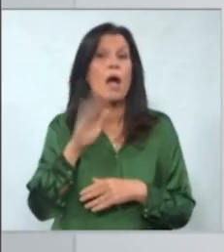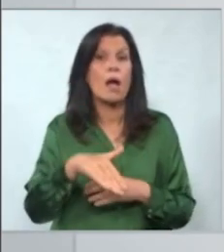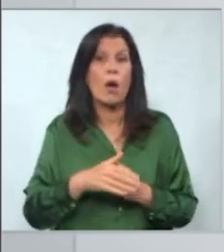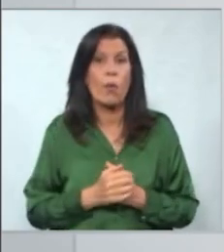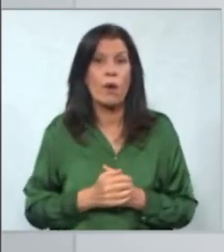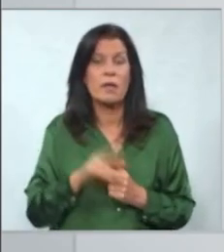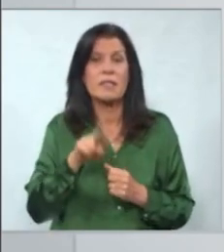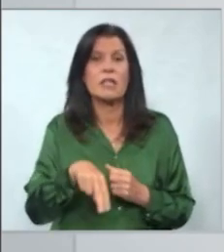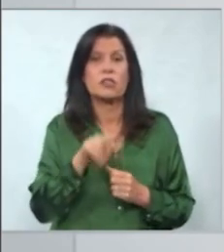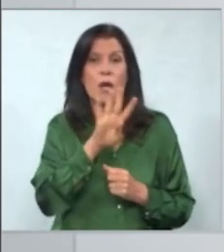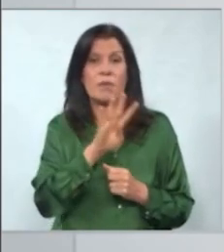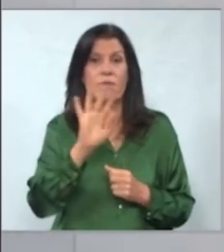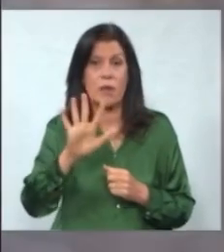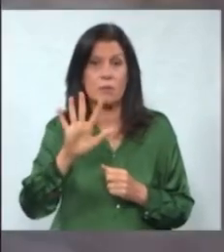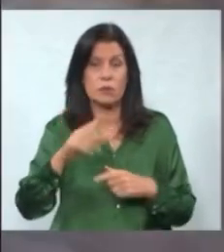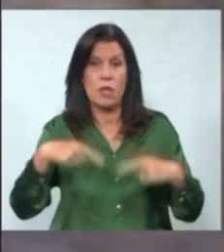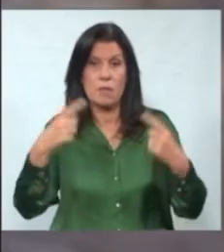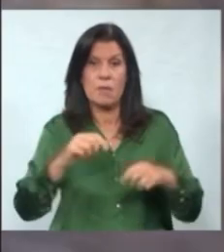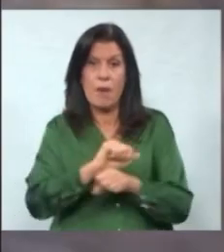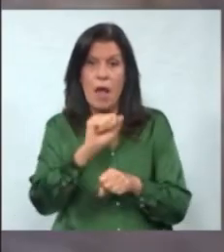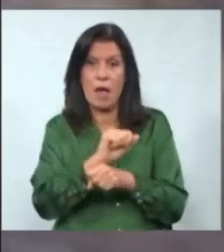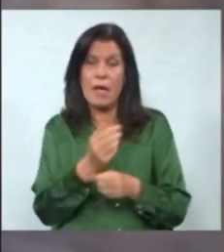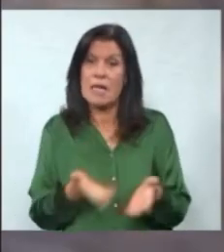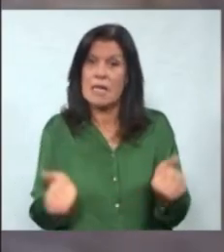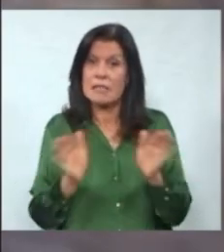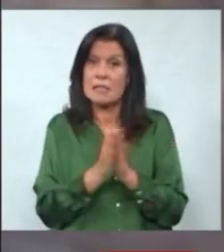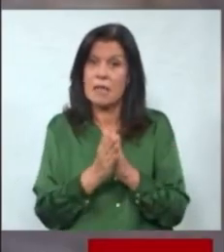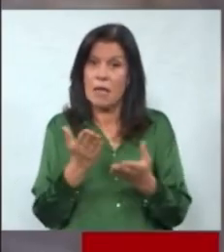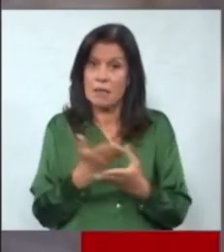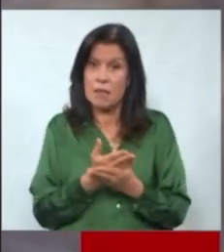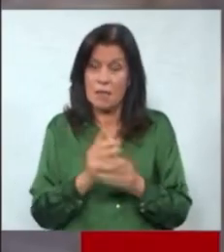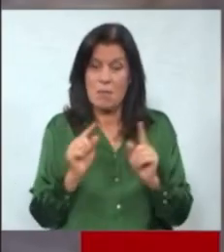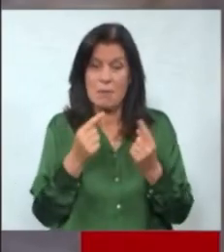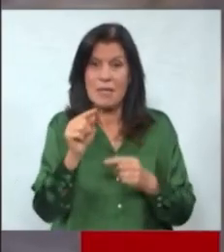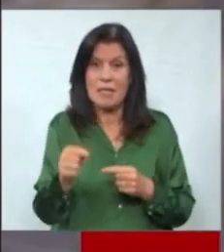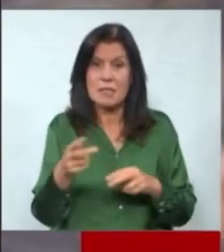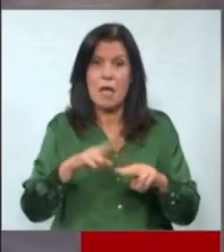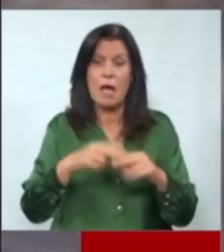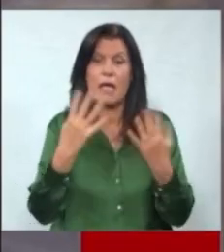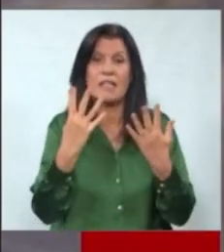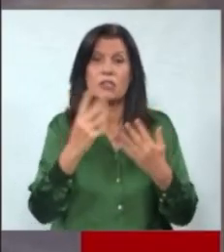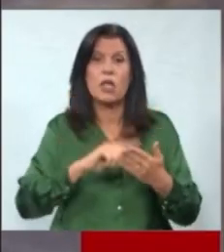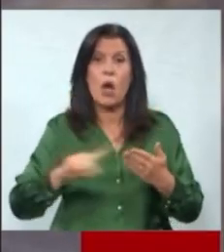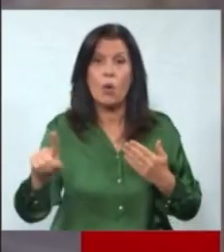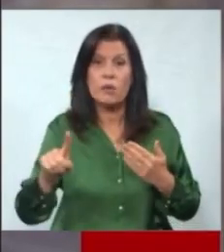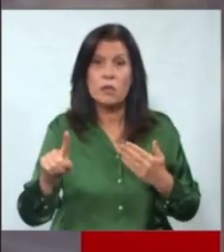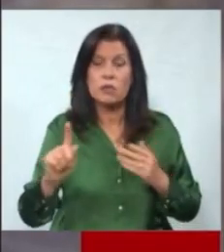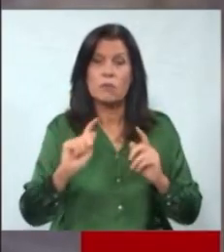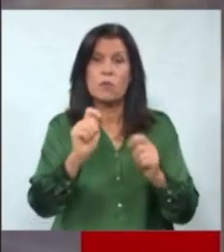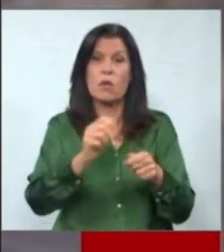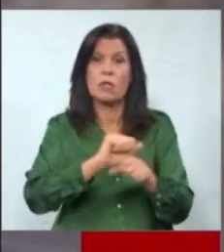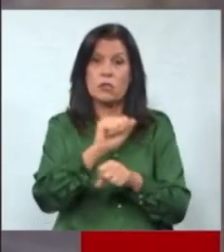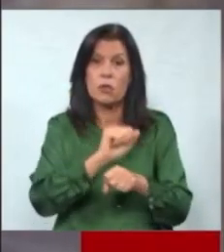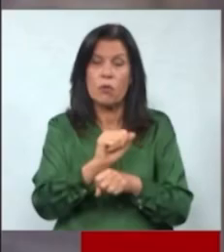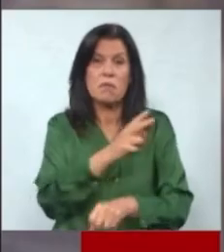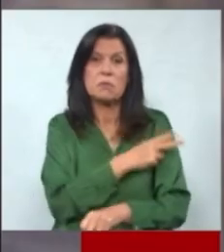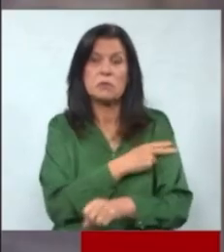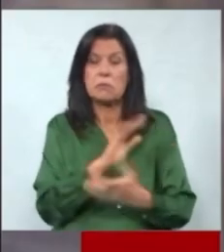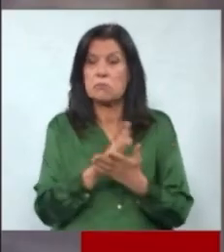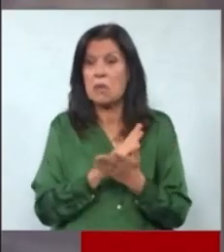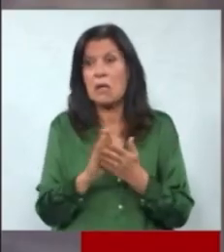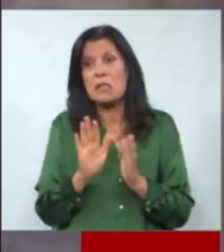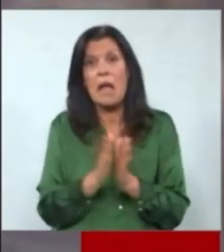ימים לערער על סגירת תיק. במקרה הזה, רק אחרי 9 חודשים הוגש ערעור, והמשטרה מחליטה לפתוח מחדש את התיק מסיבה שאינה